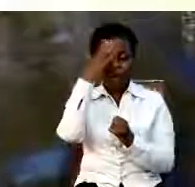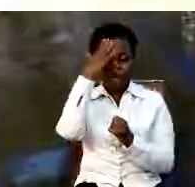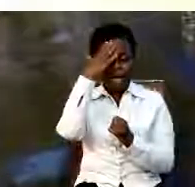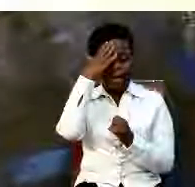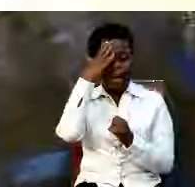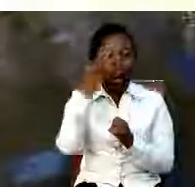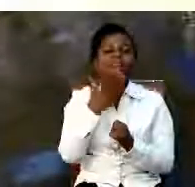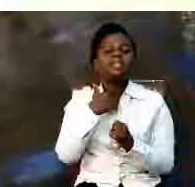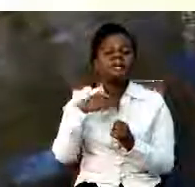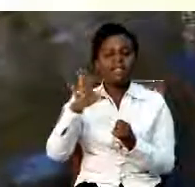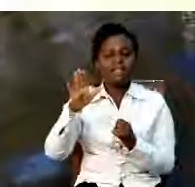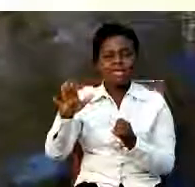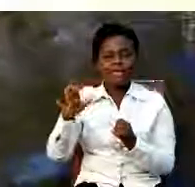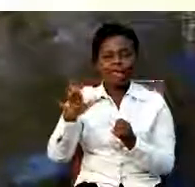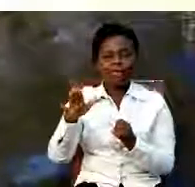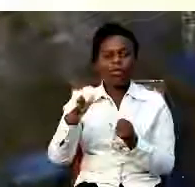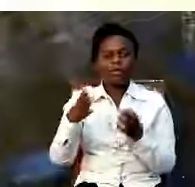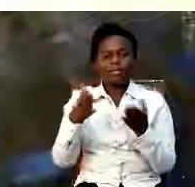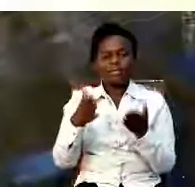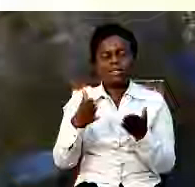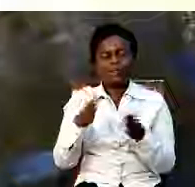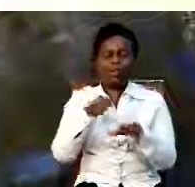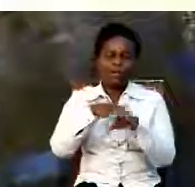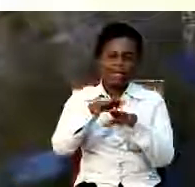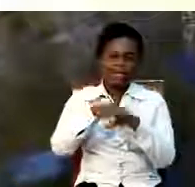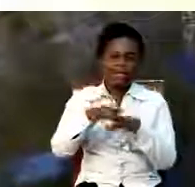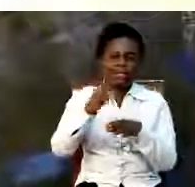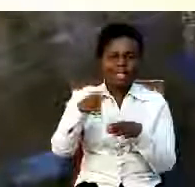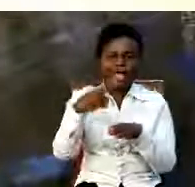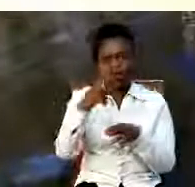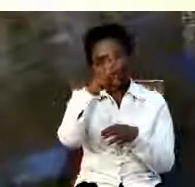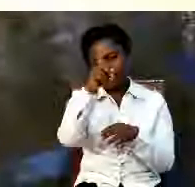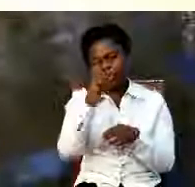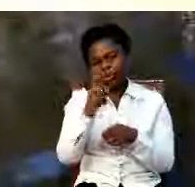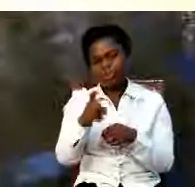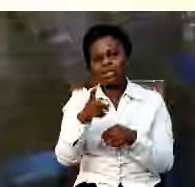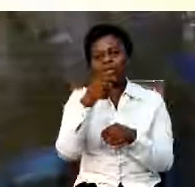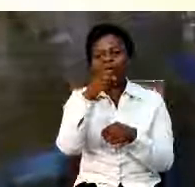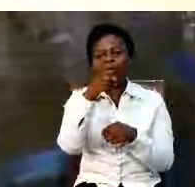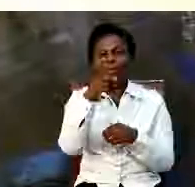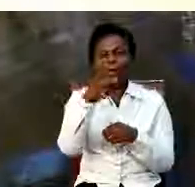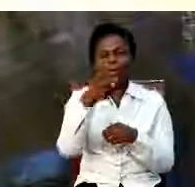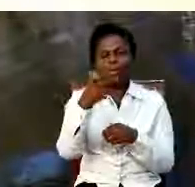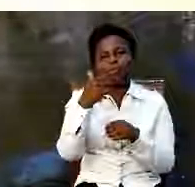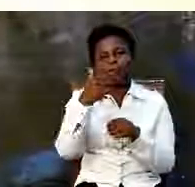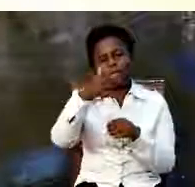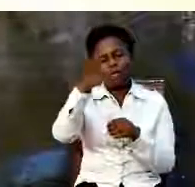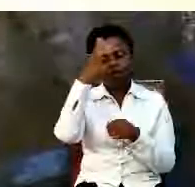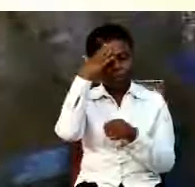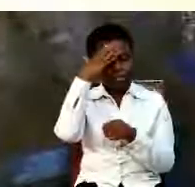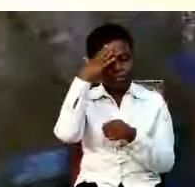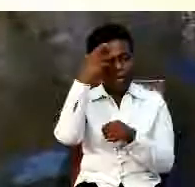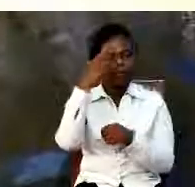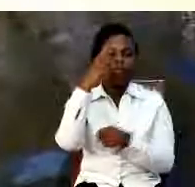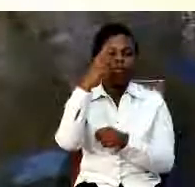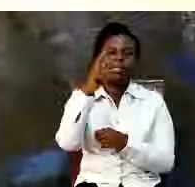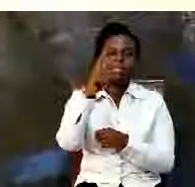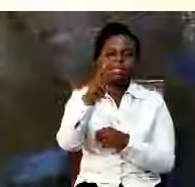matazamio yao. Sasa kwamba watakuambia, kwamba utawauliza, wewe ni juu yako.